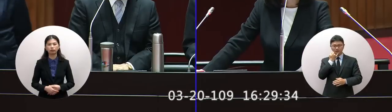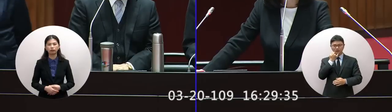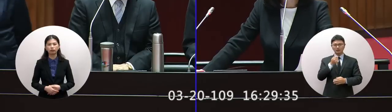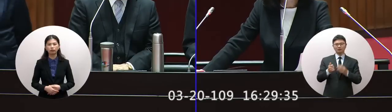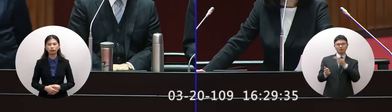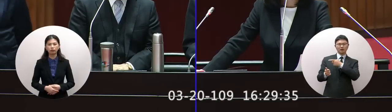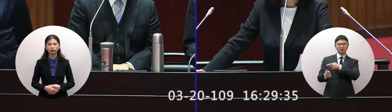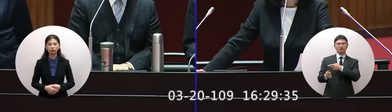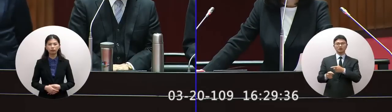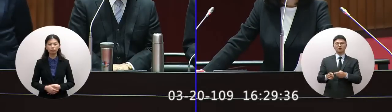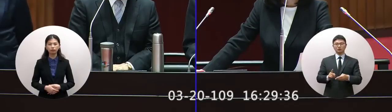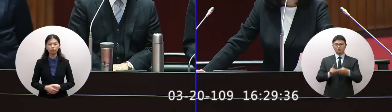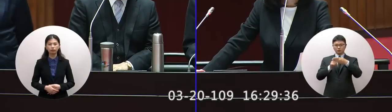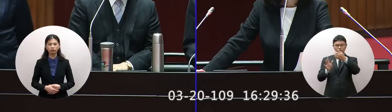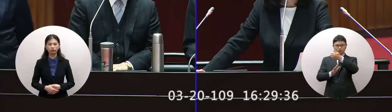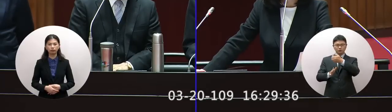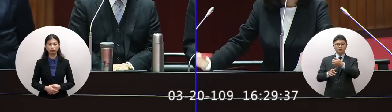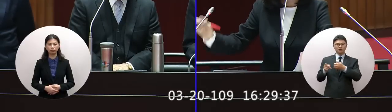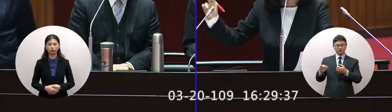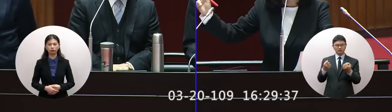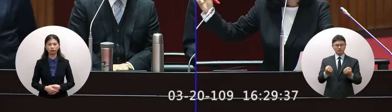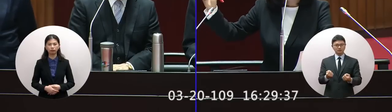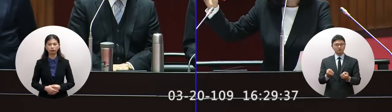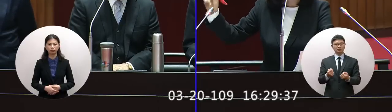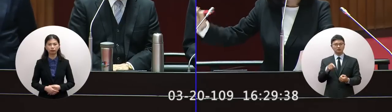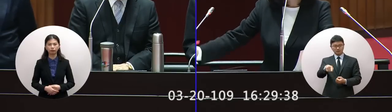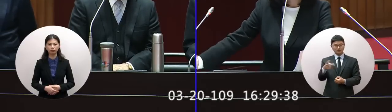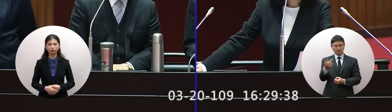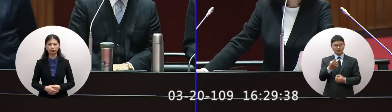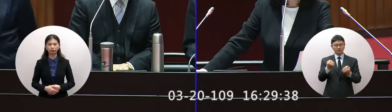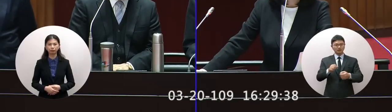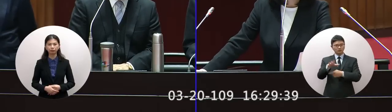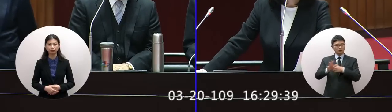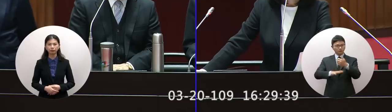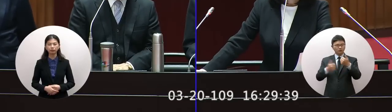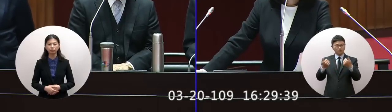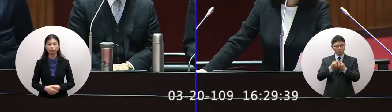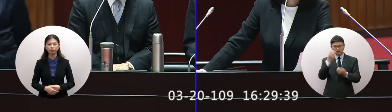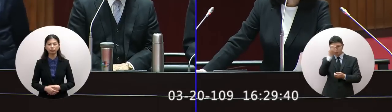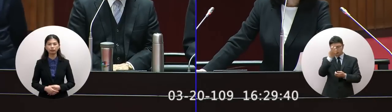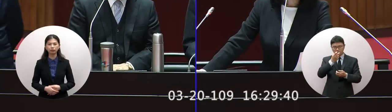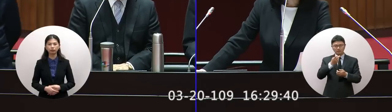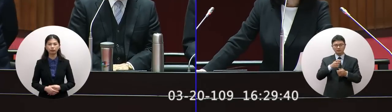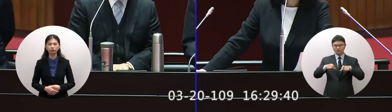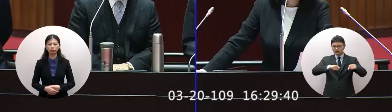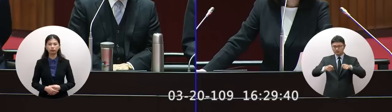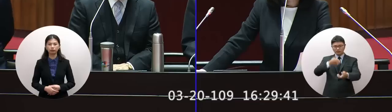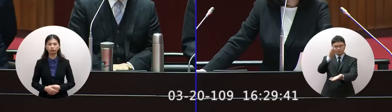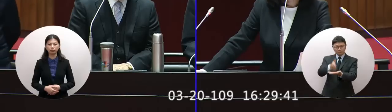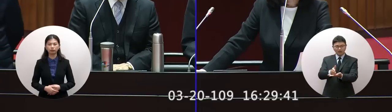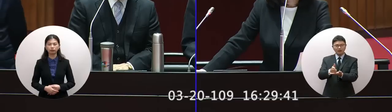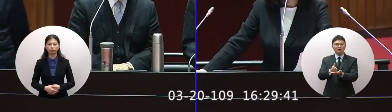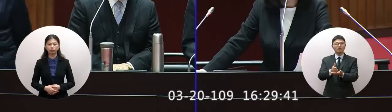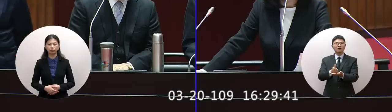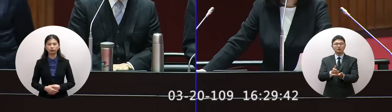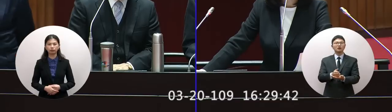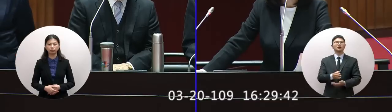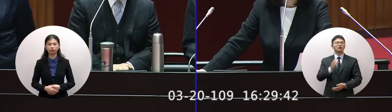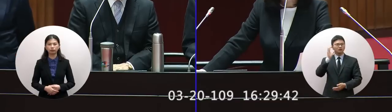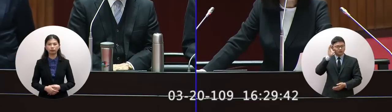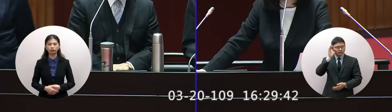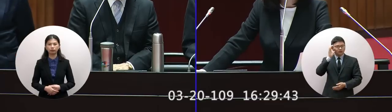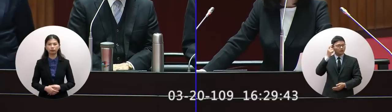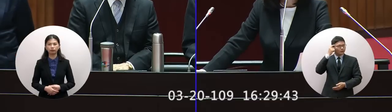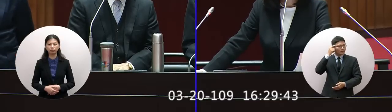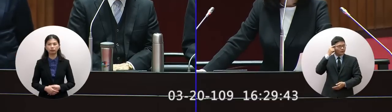旁边这位主委，在农这两个案子在农委会的审查，能不能够停下来听听各方